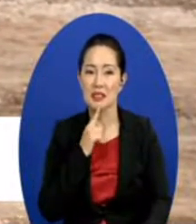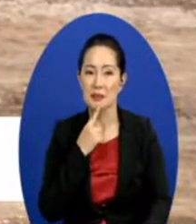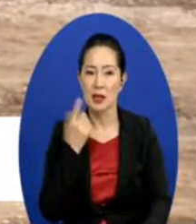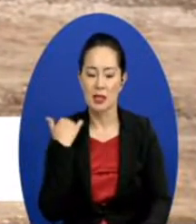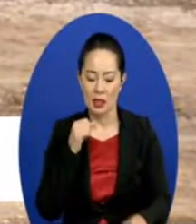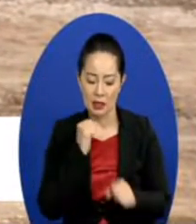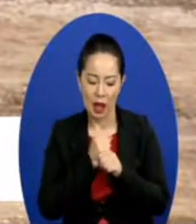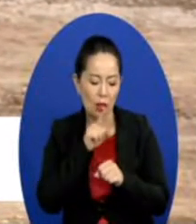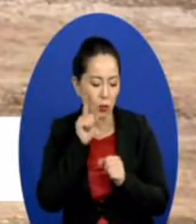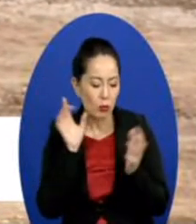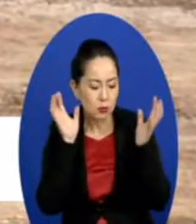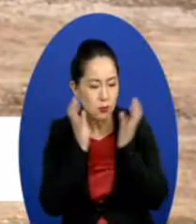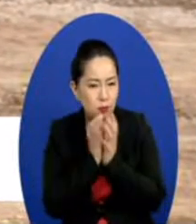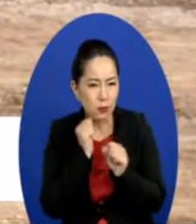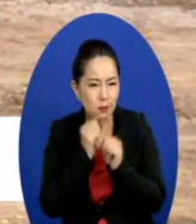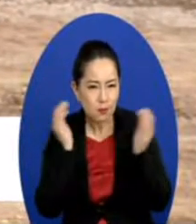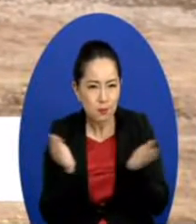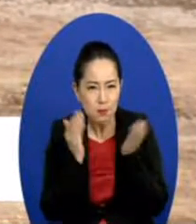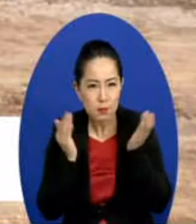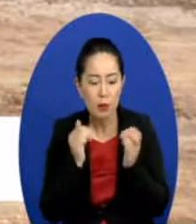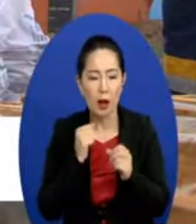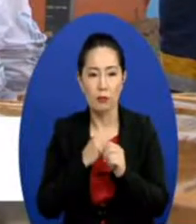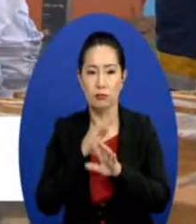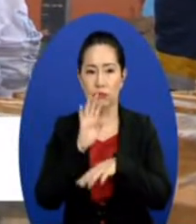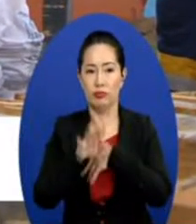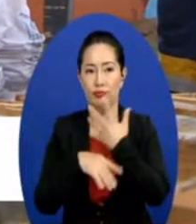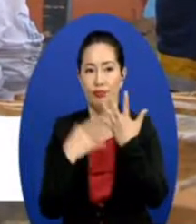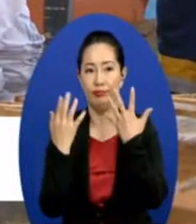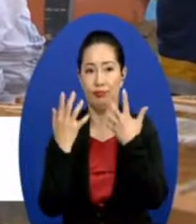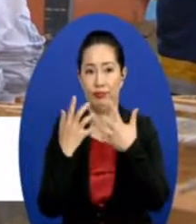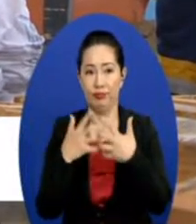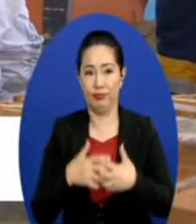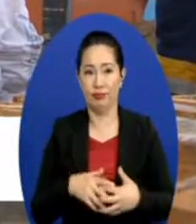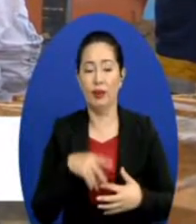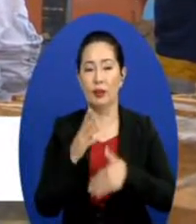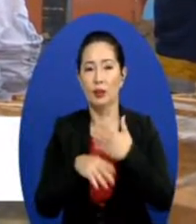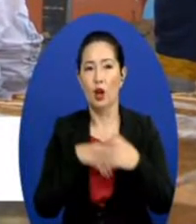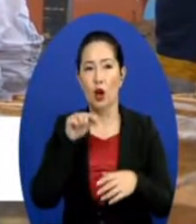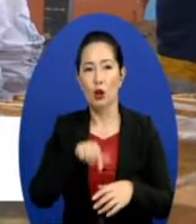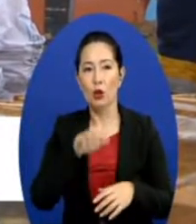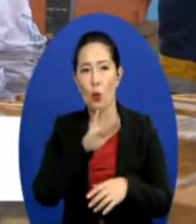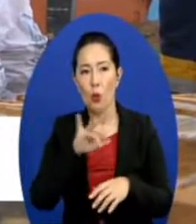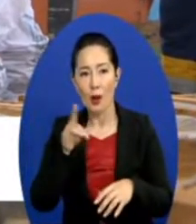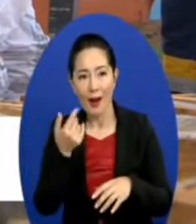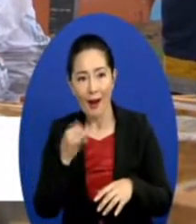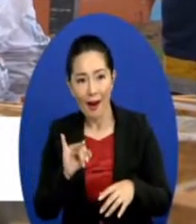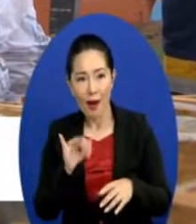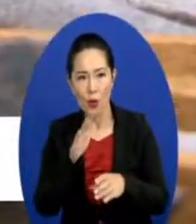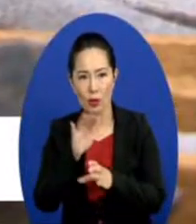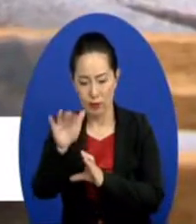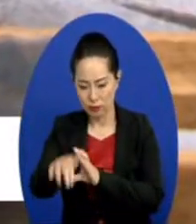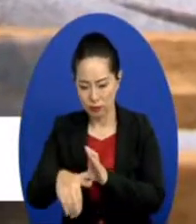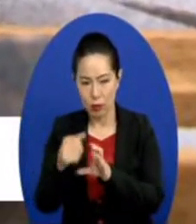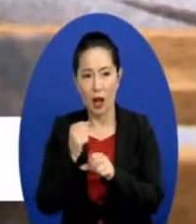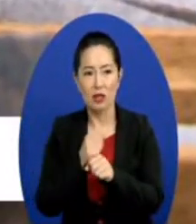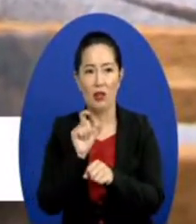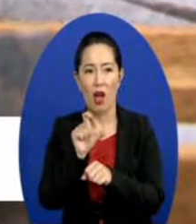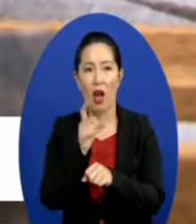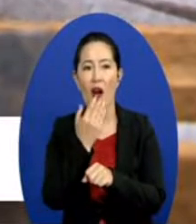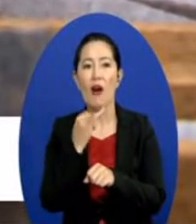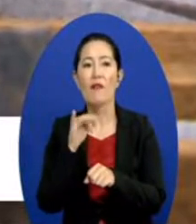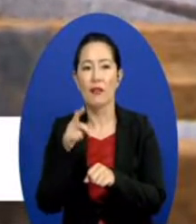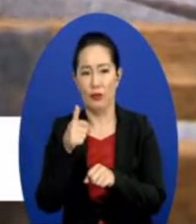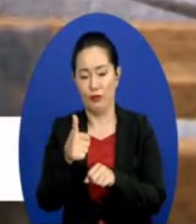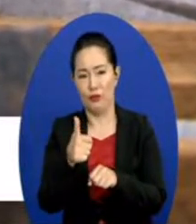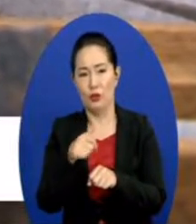нэлээд шургуу ажиллаж одоо ямар ч хэвшин үйл ажиллагаанд оруулаа. За одоогийн байдлаар бол уулхаа дээр албалтын ажил хэвээ явагдаж байна. За